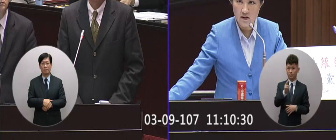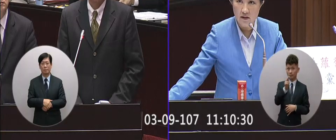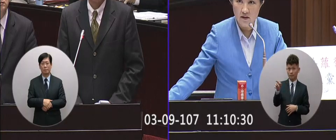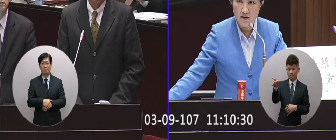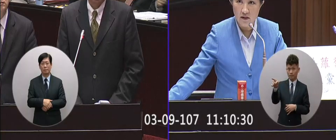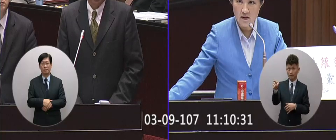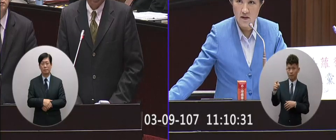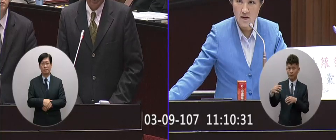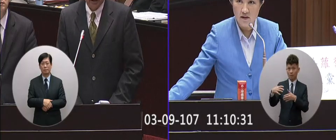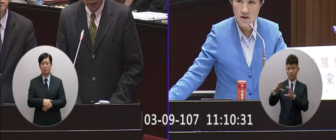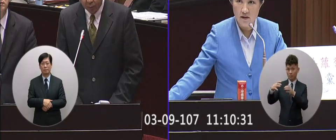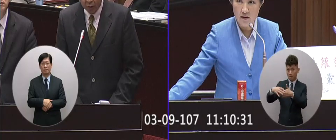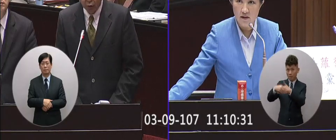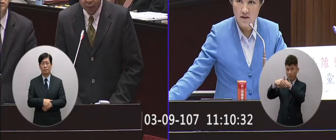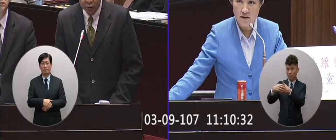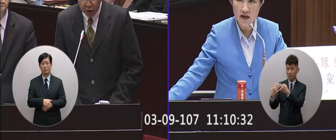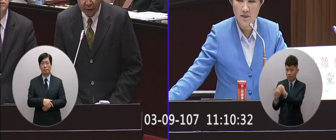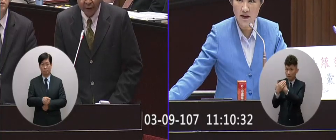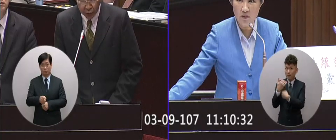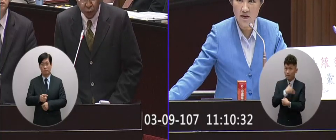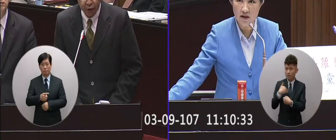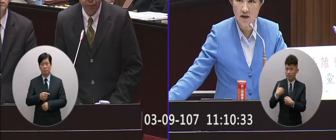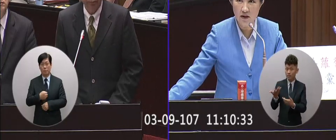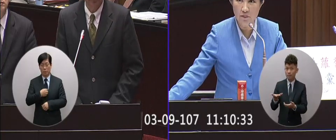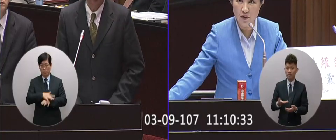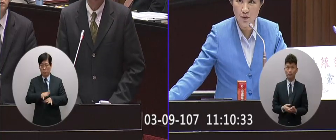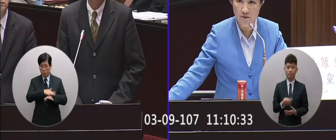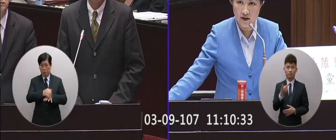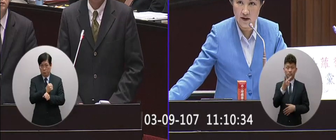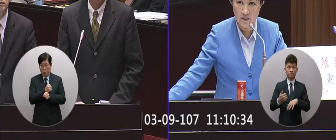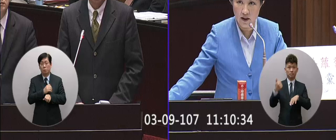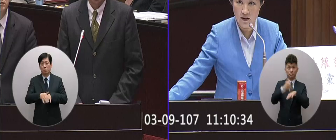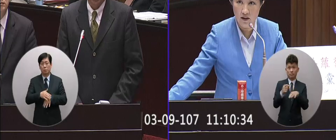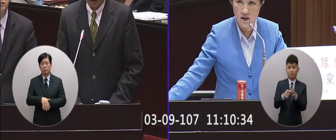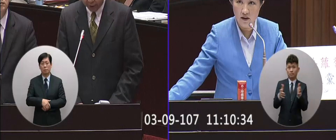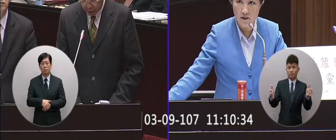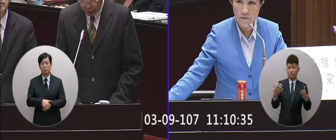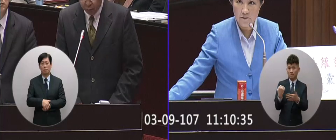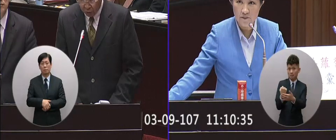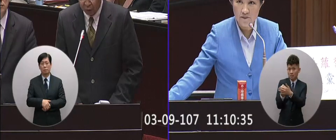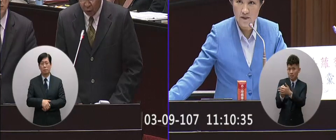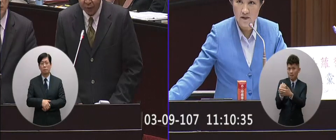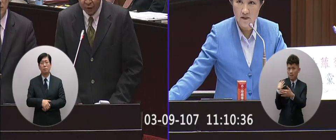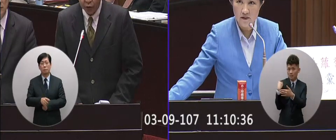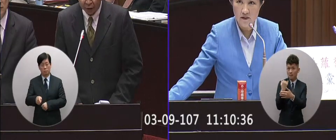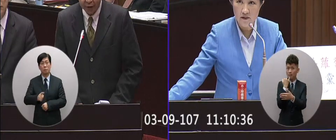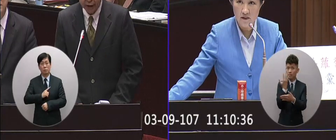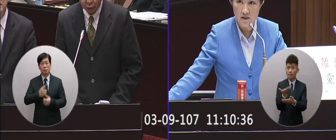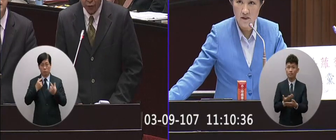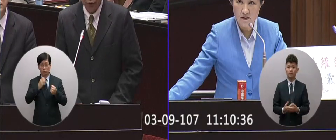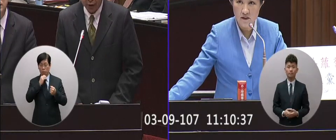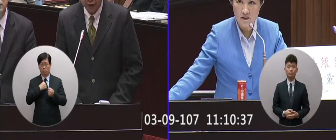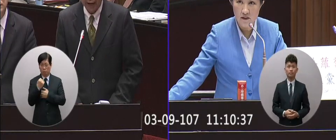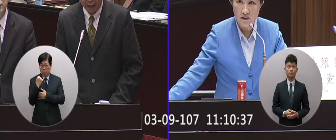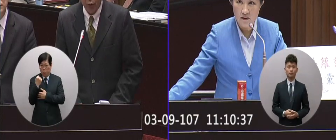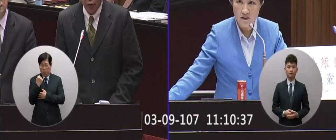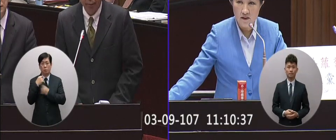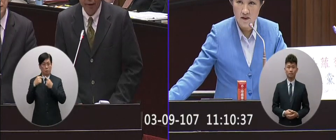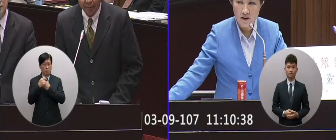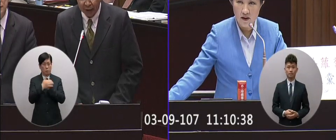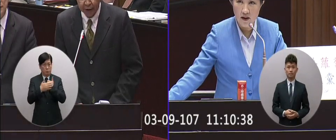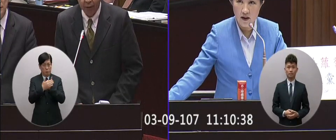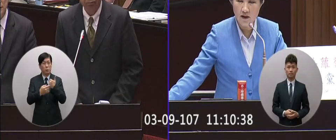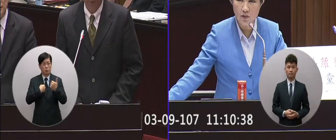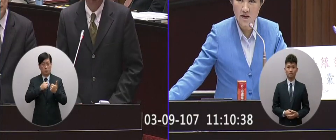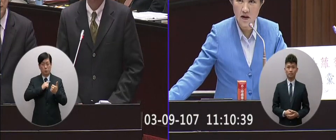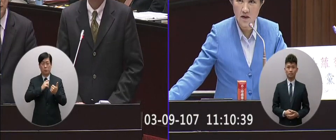冈？ 这个部分我们是全力在处理。 那你们两位任内能保住梵蒂冈吗？ 这个部分我们是全力在处理，全力在捍卫